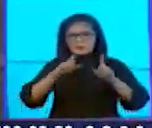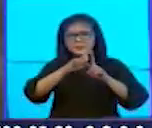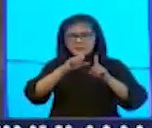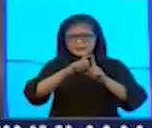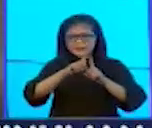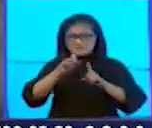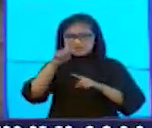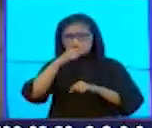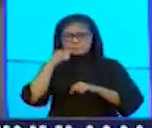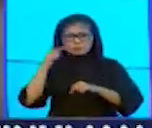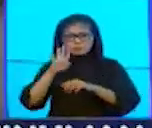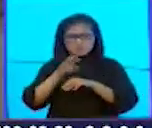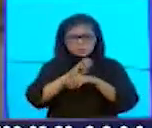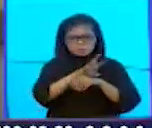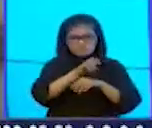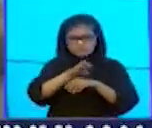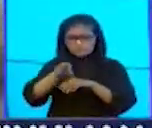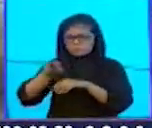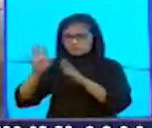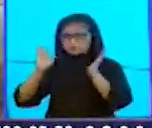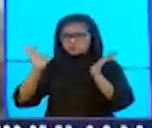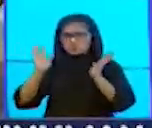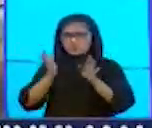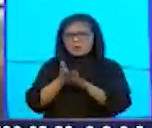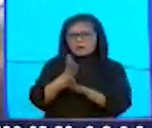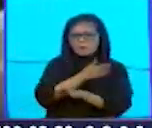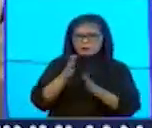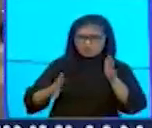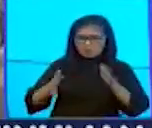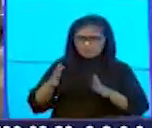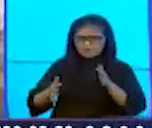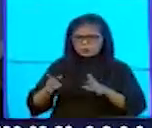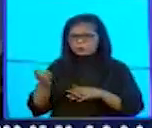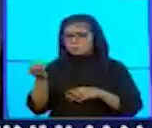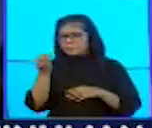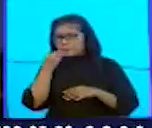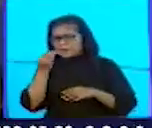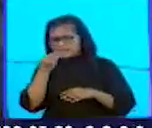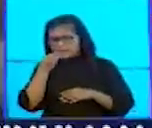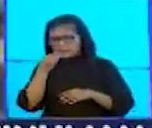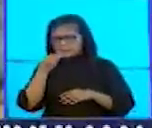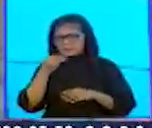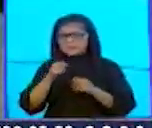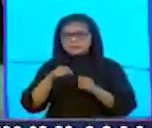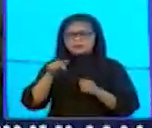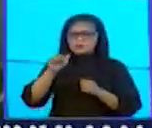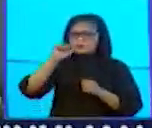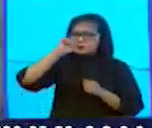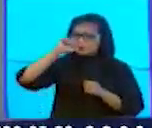terakhir. Awalnya robot Delta digunakan sebagai robot penyaji makanan dan minuman kepada tamu Kampung Tembok Gede 3.